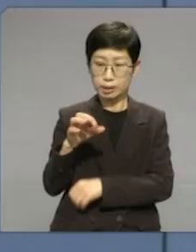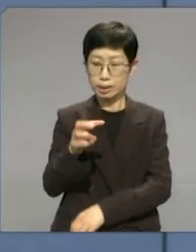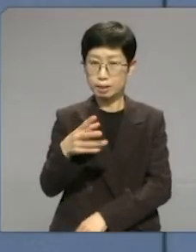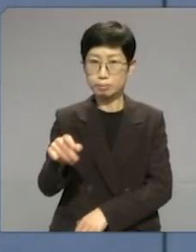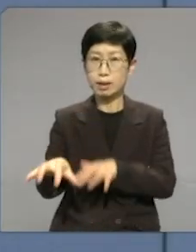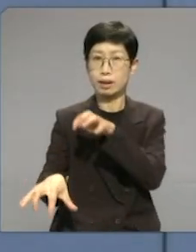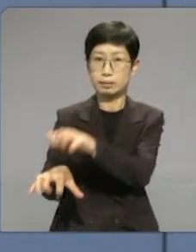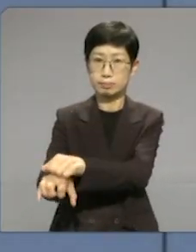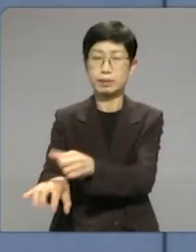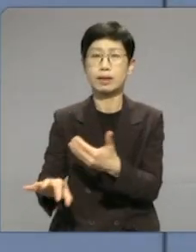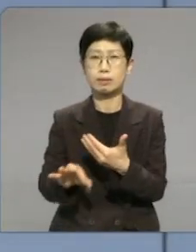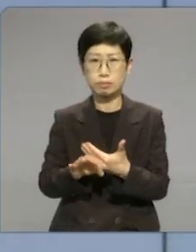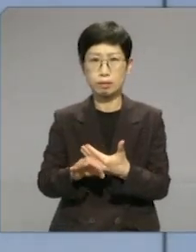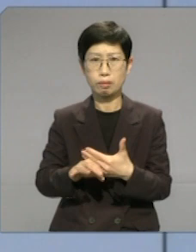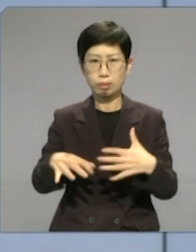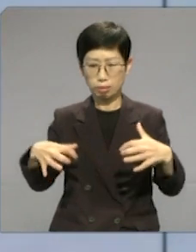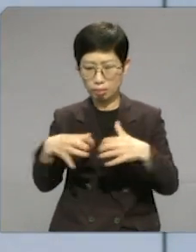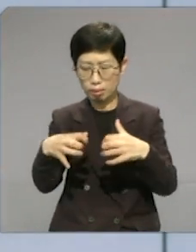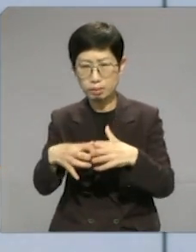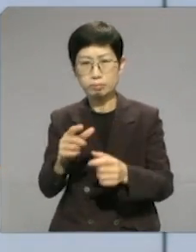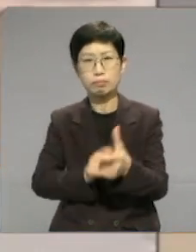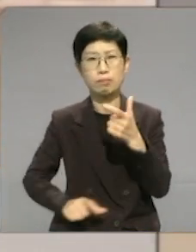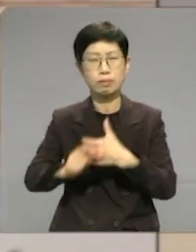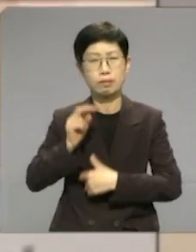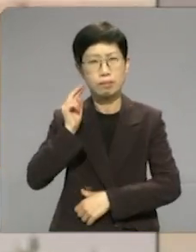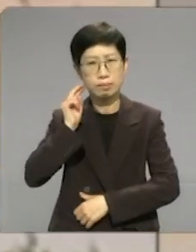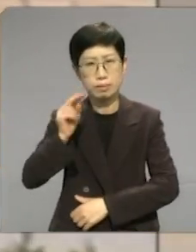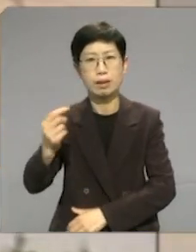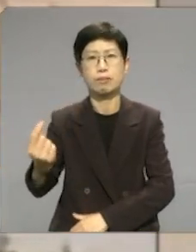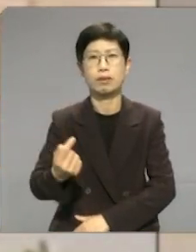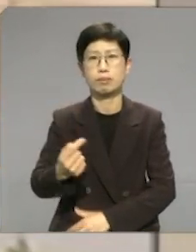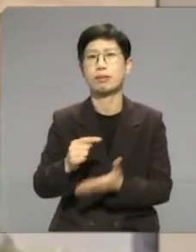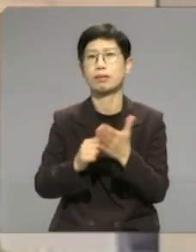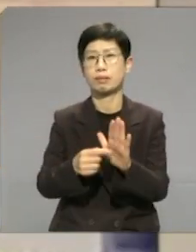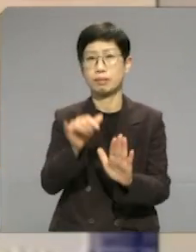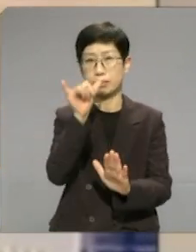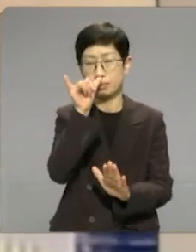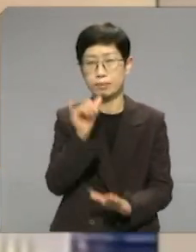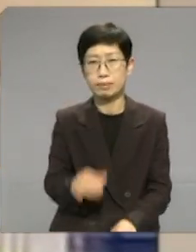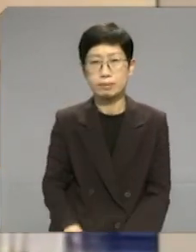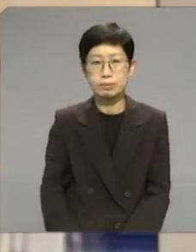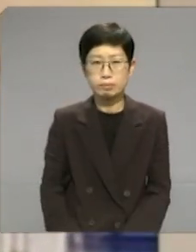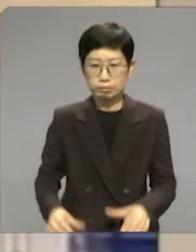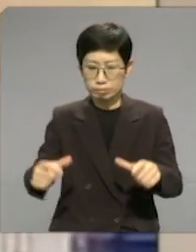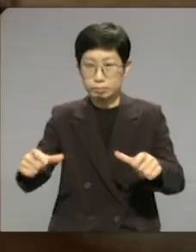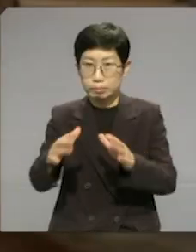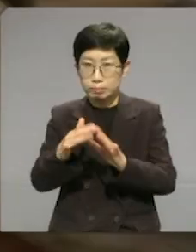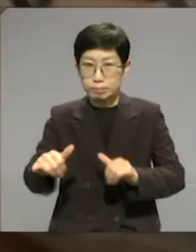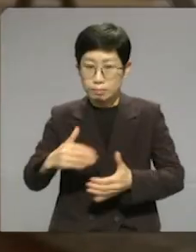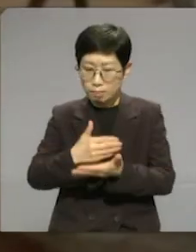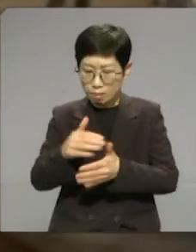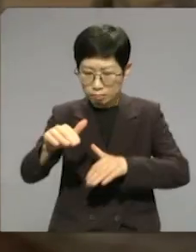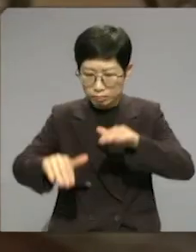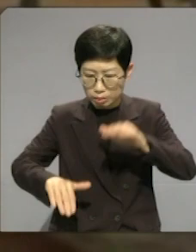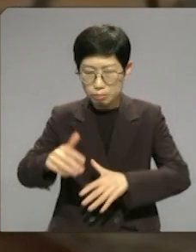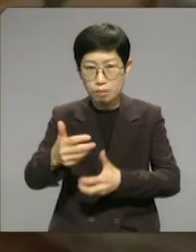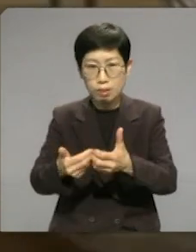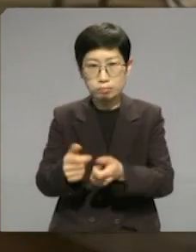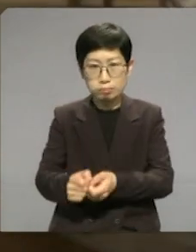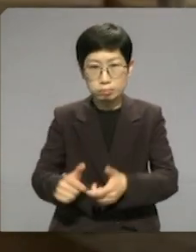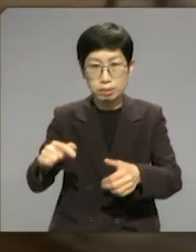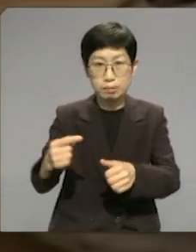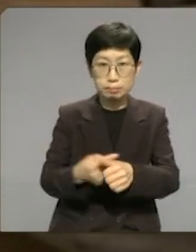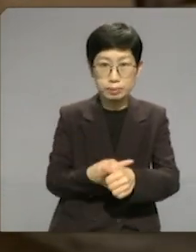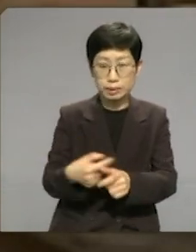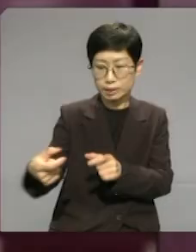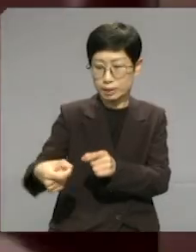점령하면 수단 내전이 더 격화할 것이라는 전망도 있습니다. 지역의 인종 갈등이 증폭돼 이웃나라